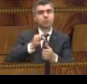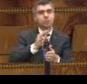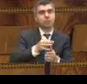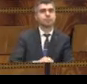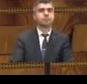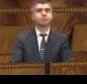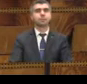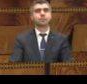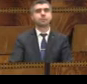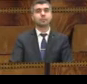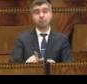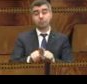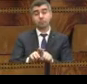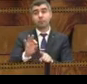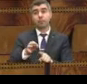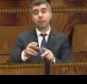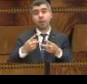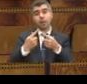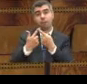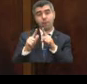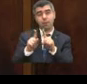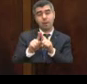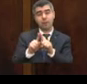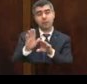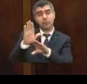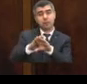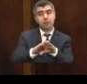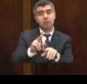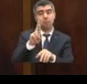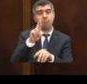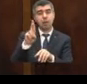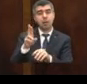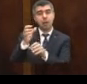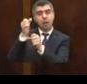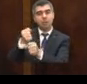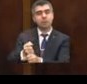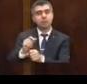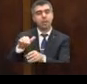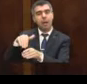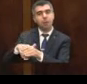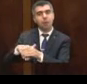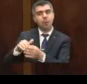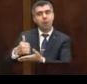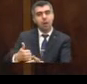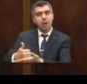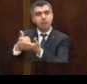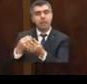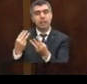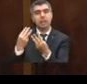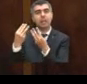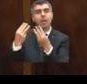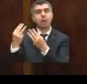أو تم اتخاذها على ضوء التوجيهات الملكية من خلال صندوق مكافحة كوفيد 19 الذي عبئت له 33